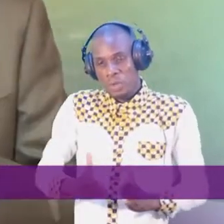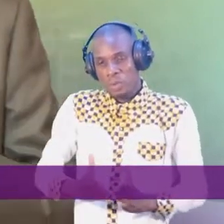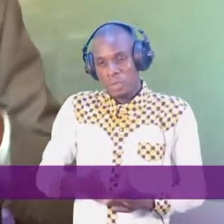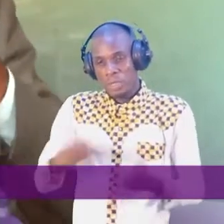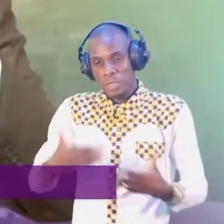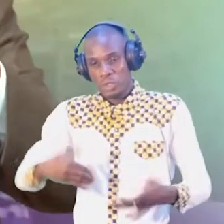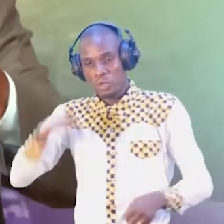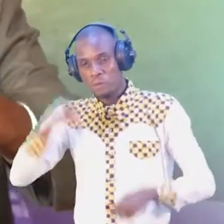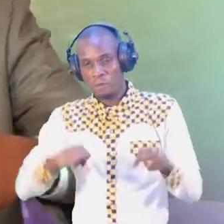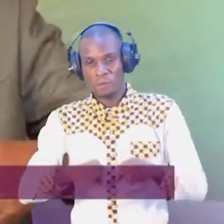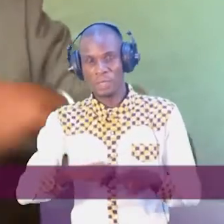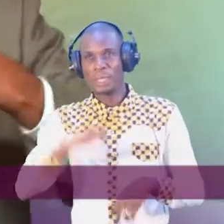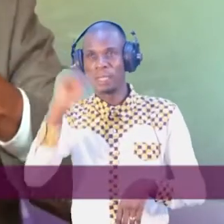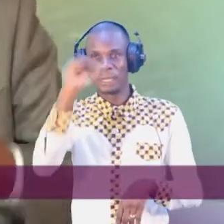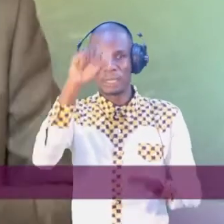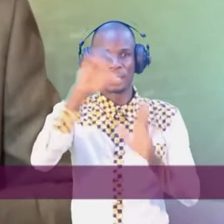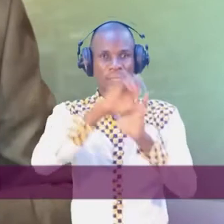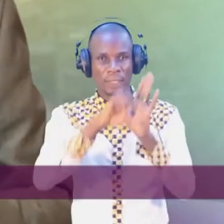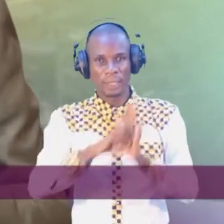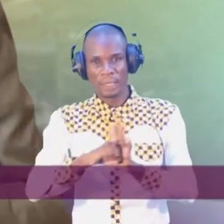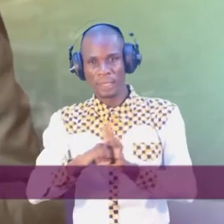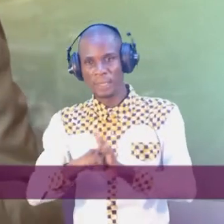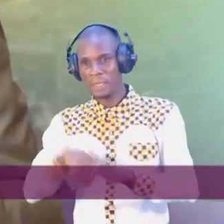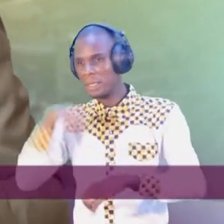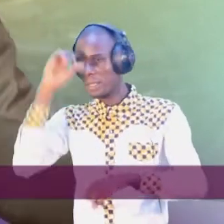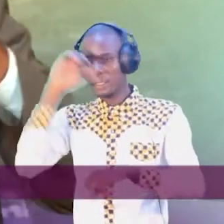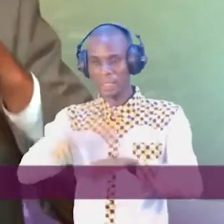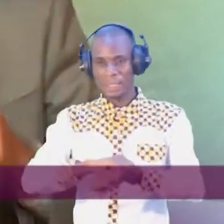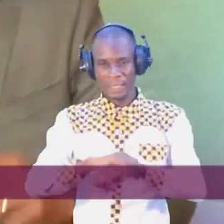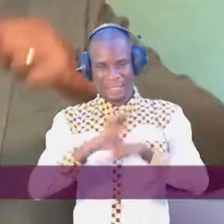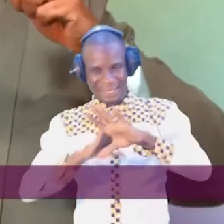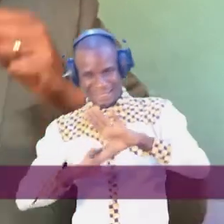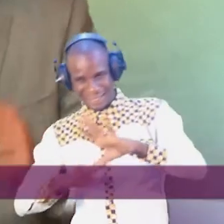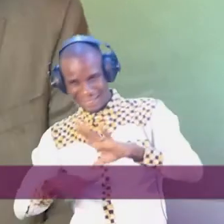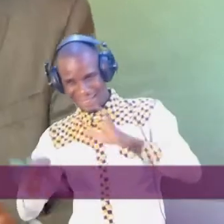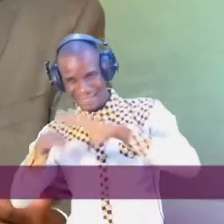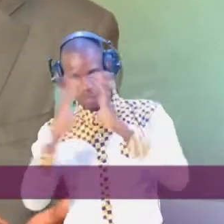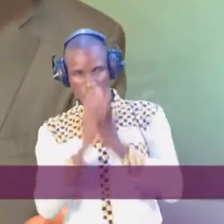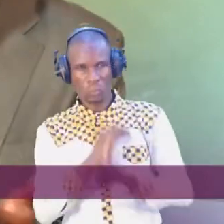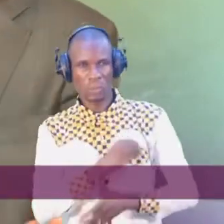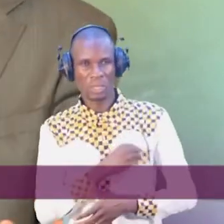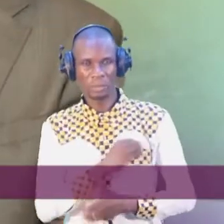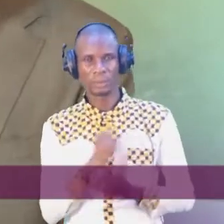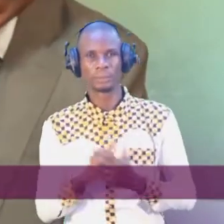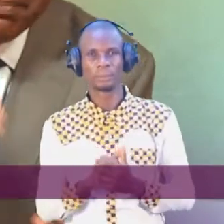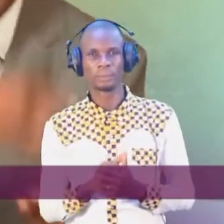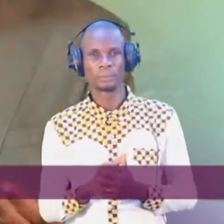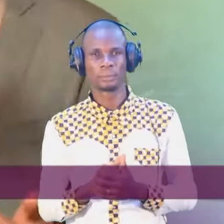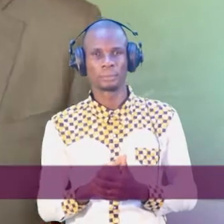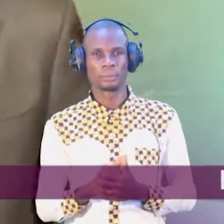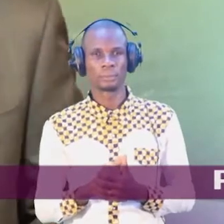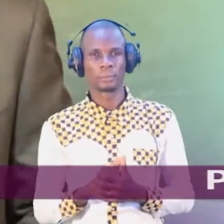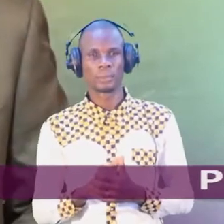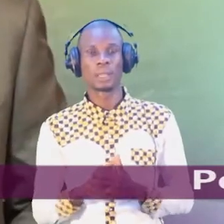na kopekisa posa oyo ya komita la yo moko ezali komema sika esale lio yo mabe la racine